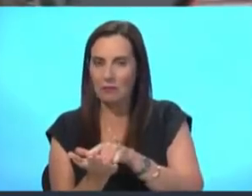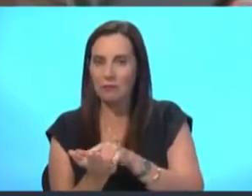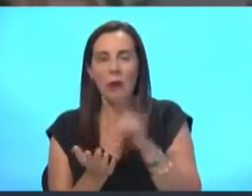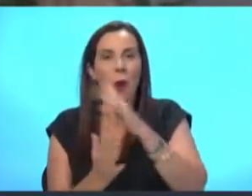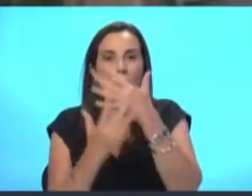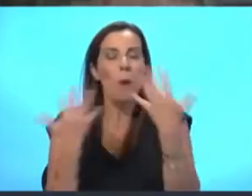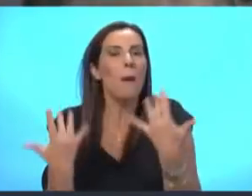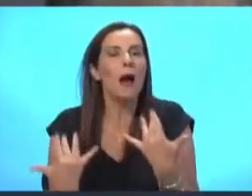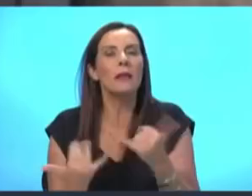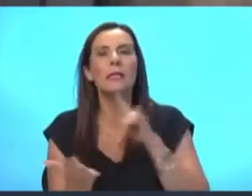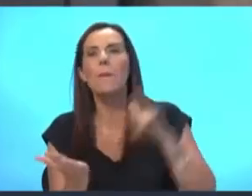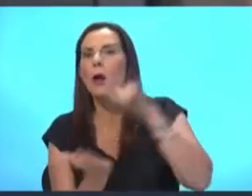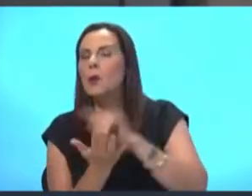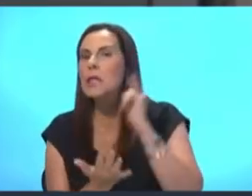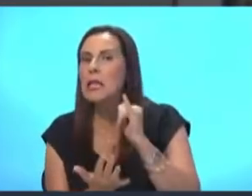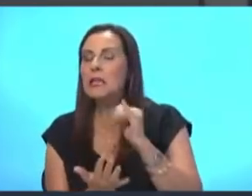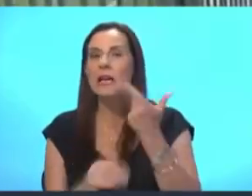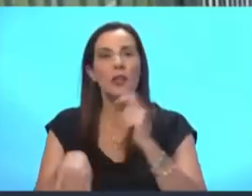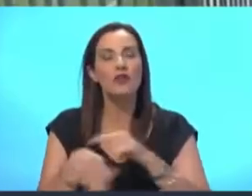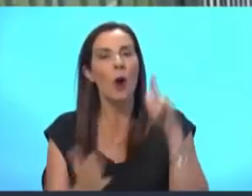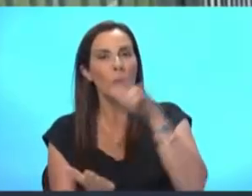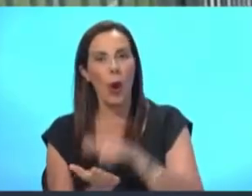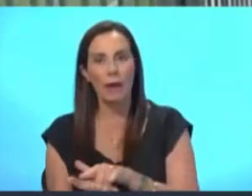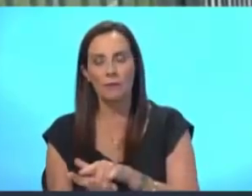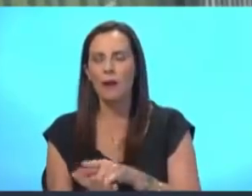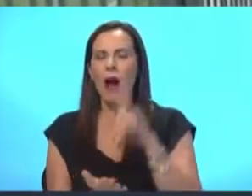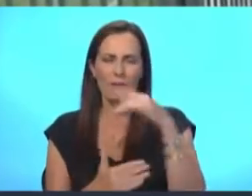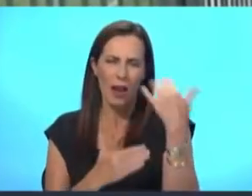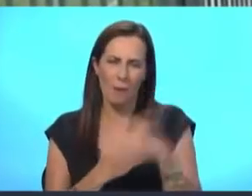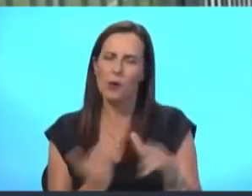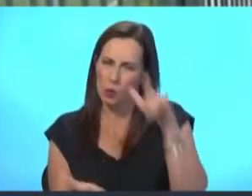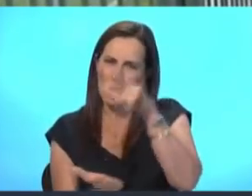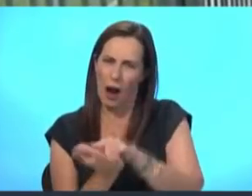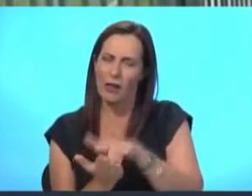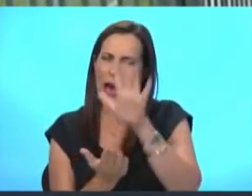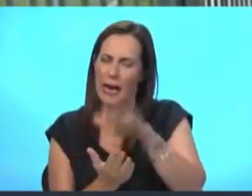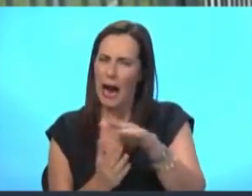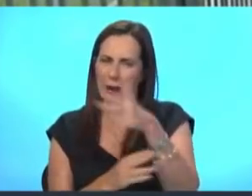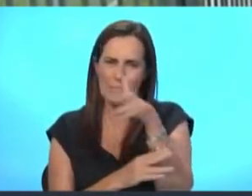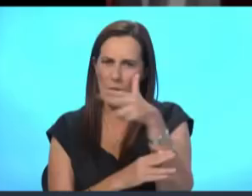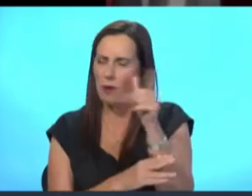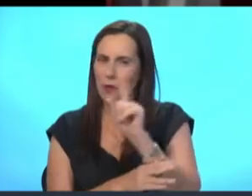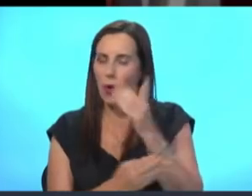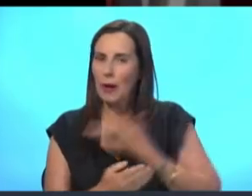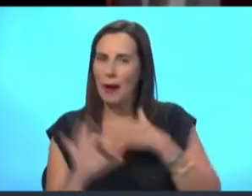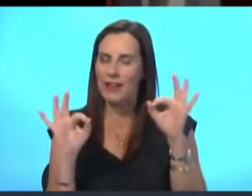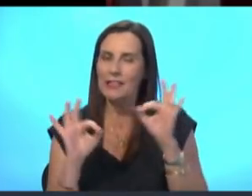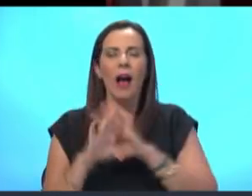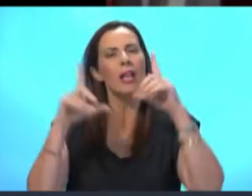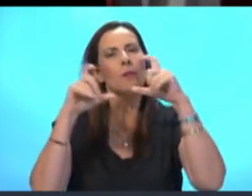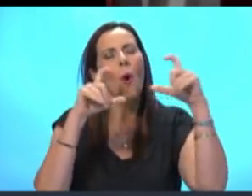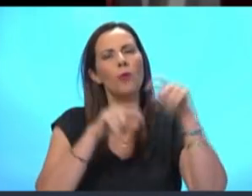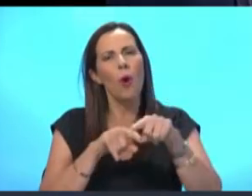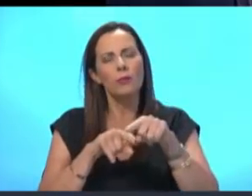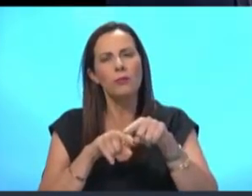ברור בדיוק באיזה מטוס הוא מגיע ובאיזו שעה זה יקרה. אבל בסוף הוא נחת, גם צילומי וידאו לא יצאו מהאירוע, רק תמונות הסטילס